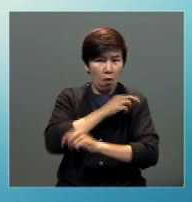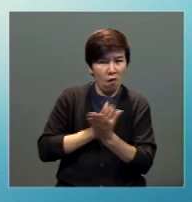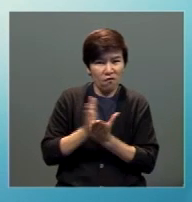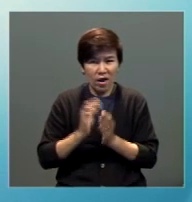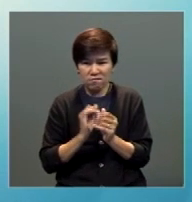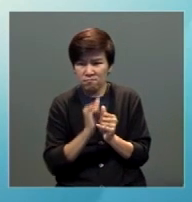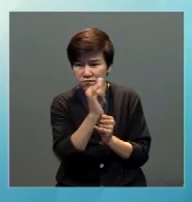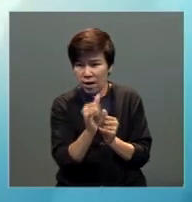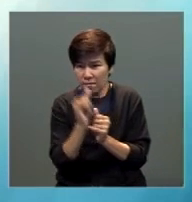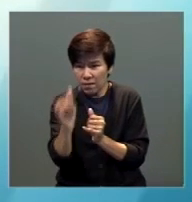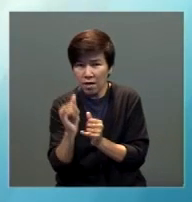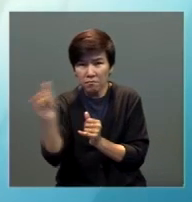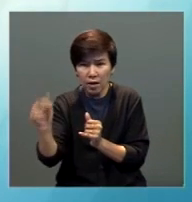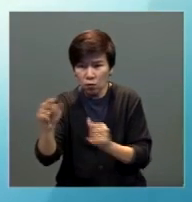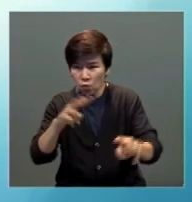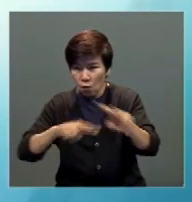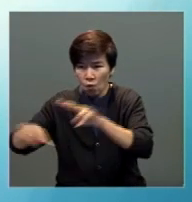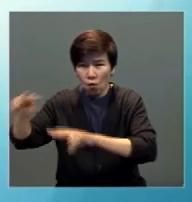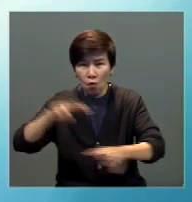นี้นะครับก็คือเป็นการค้นหาเชิงรุกนะครับที่ในจังหวัดยะลา2